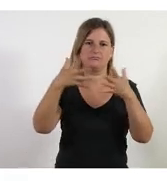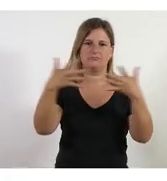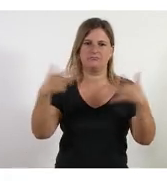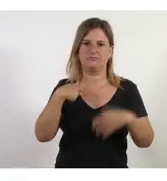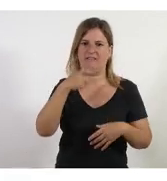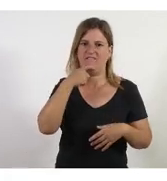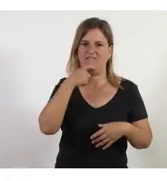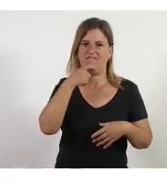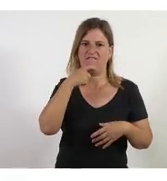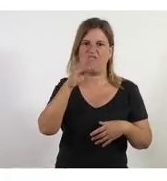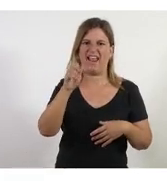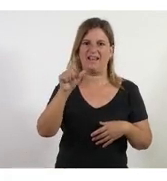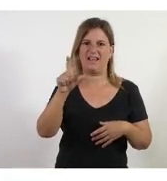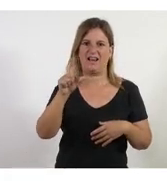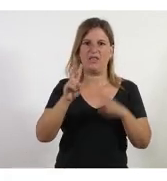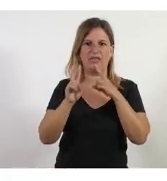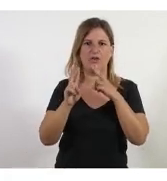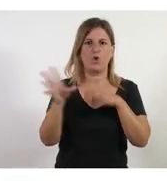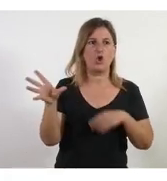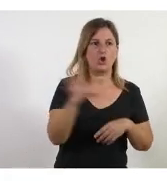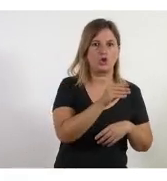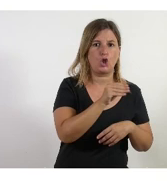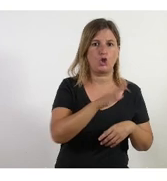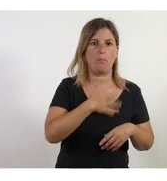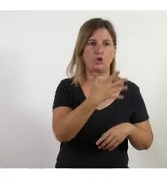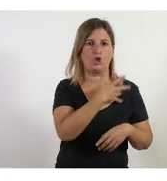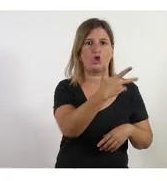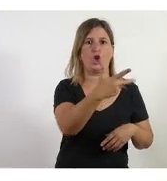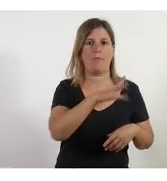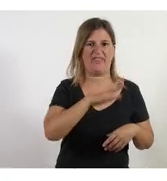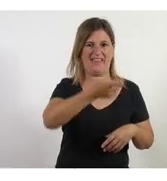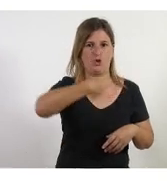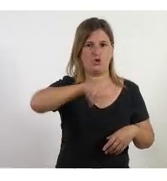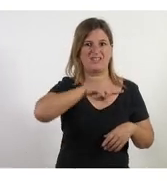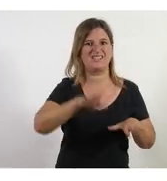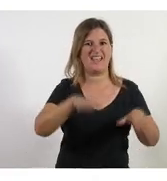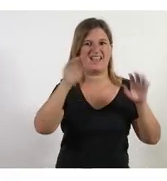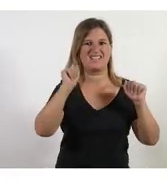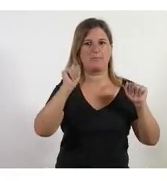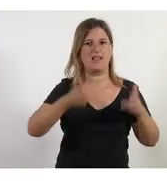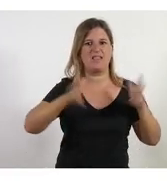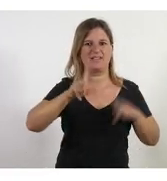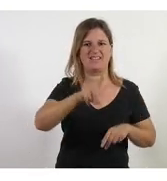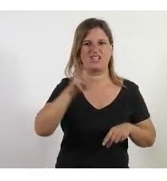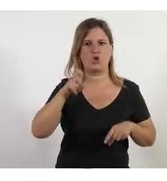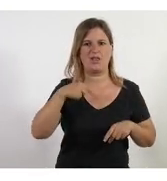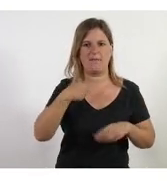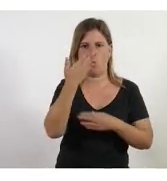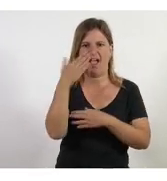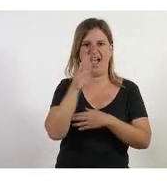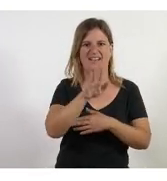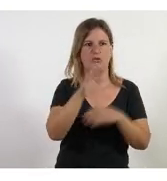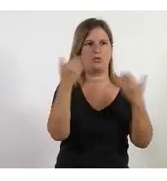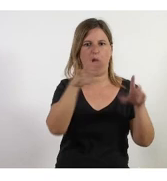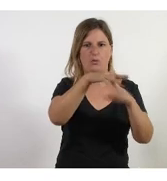d'en Viktor Frankl, no? I deia, tot ens pot ser pres de nosaltres menys una cosa, la llibertat d'escollir la nostra actitud en qualsevol conjunt